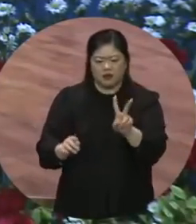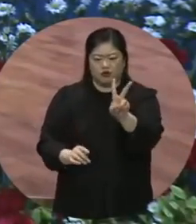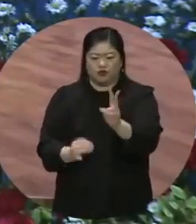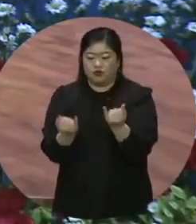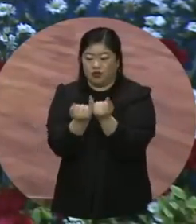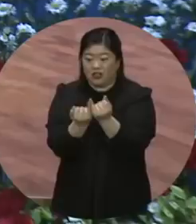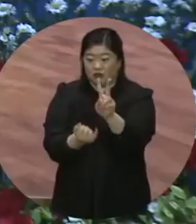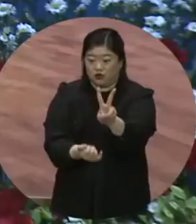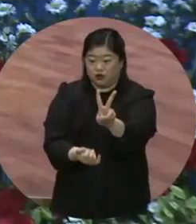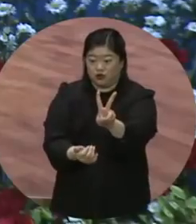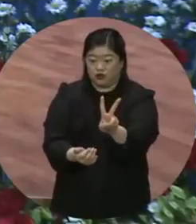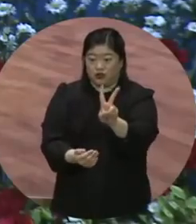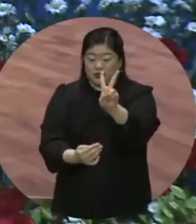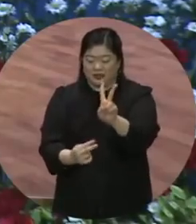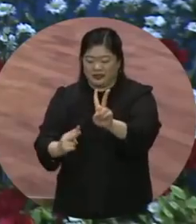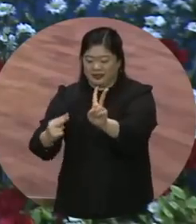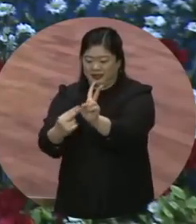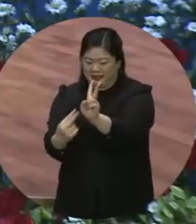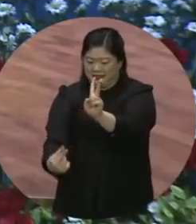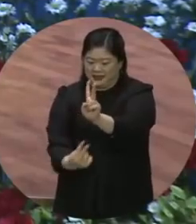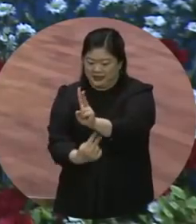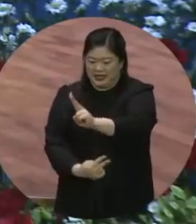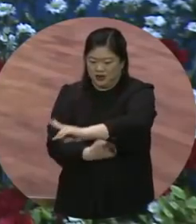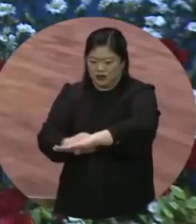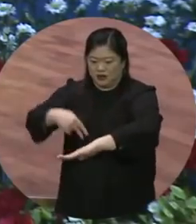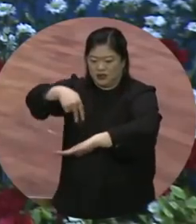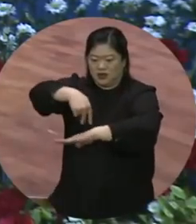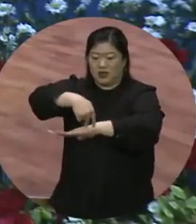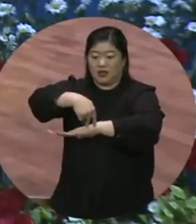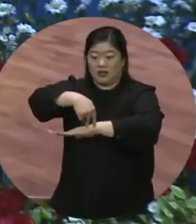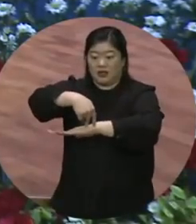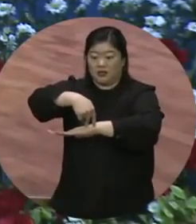모녀가 이 울산 대교